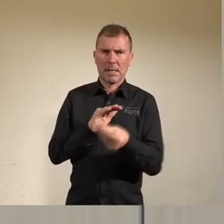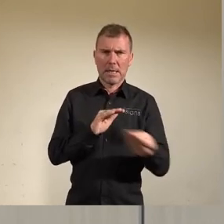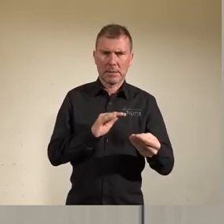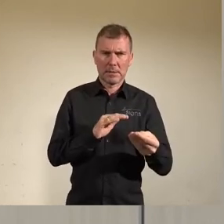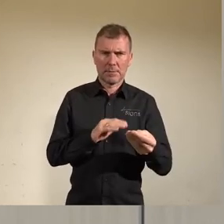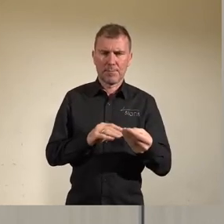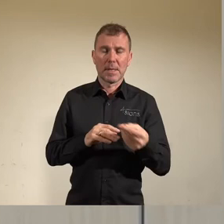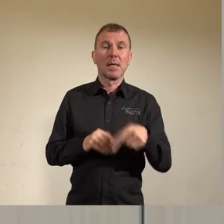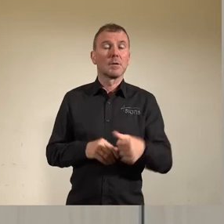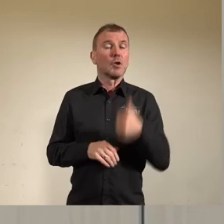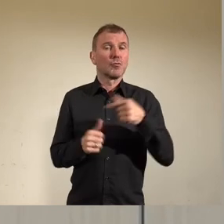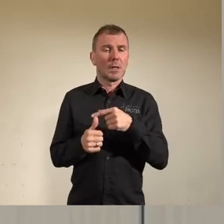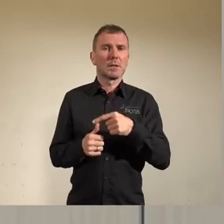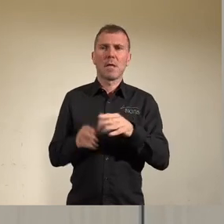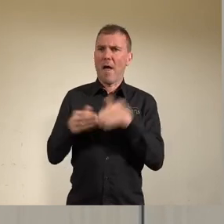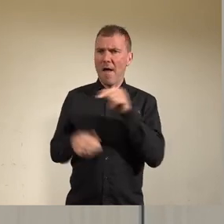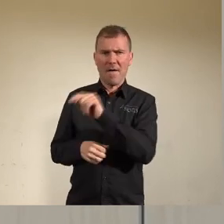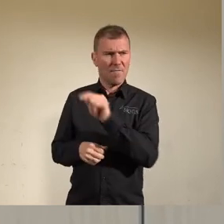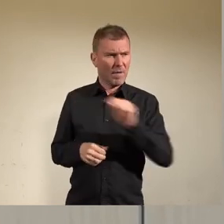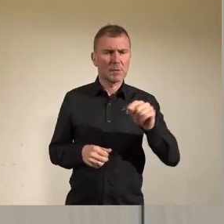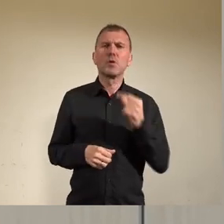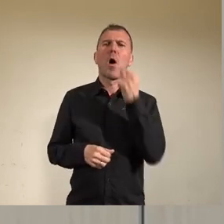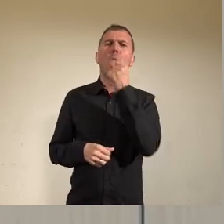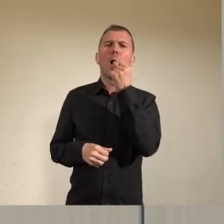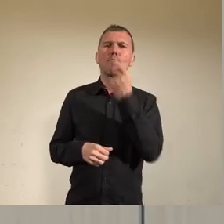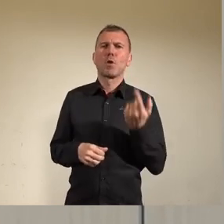mündlich den Fraktionen